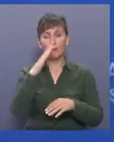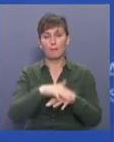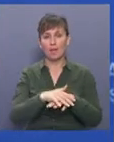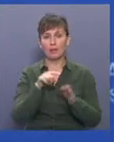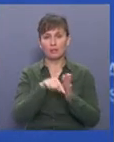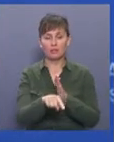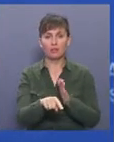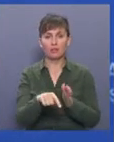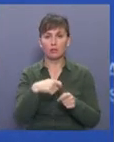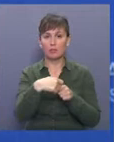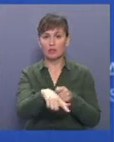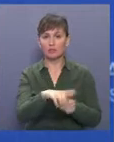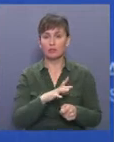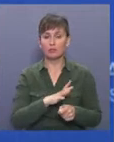инвестировал в